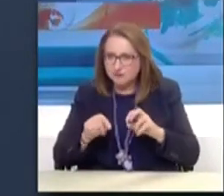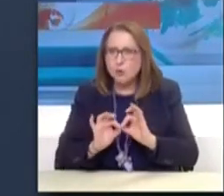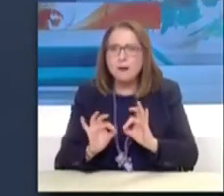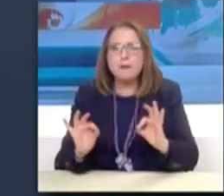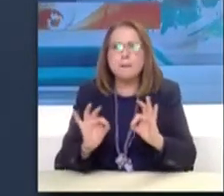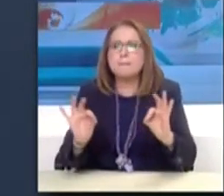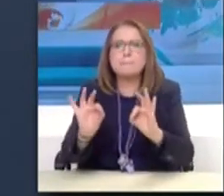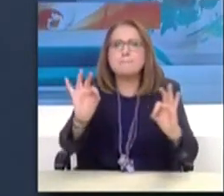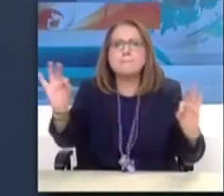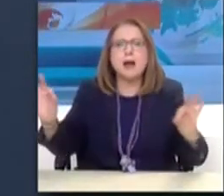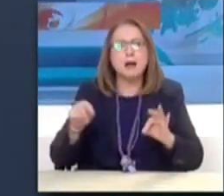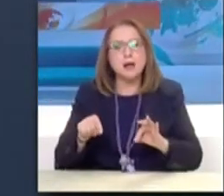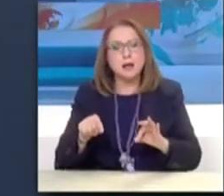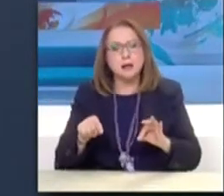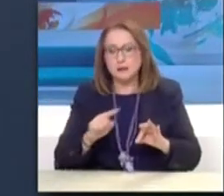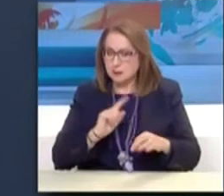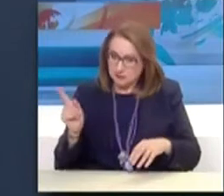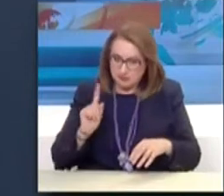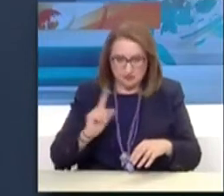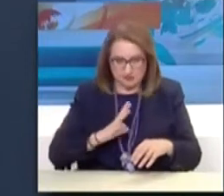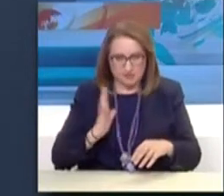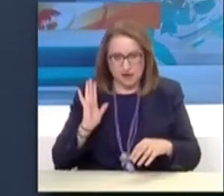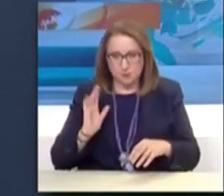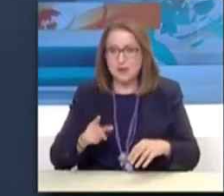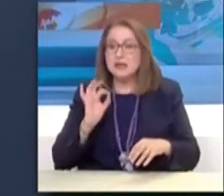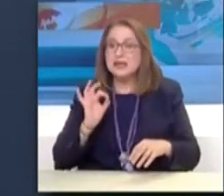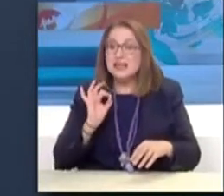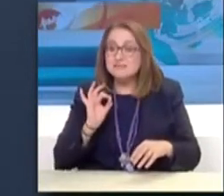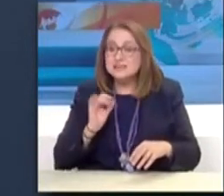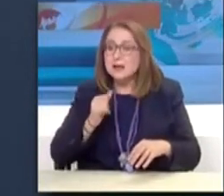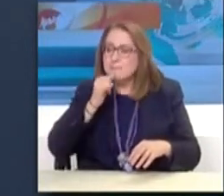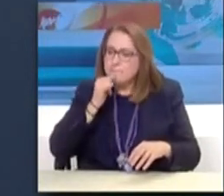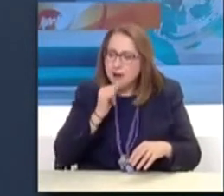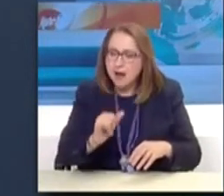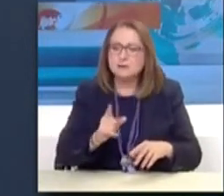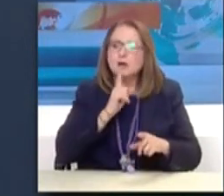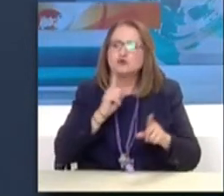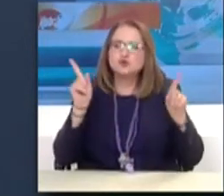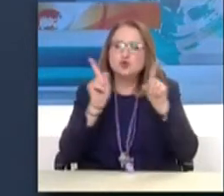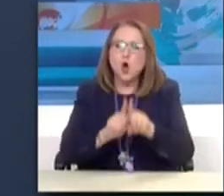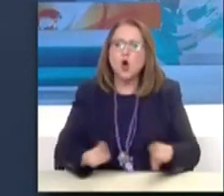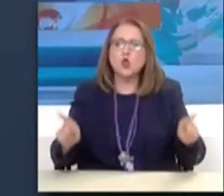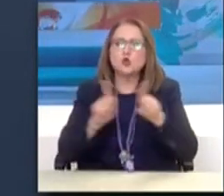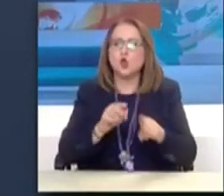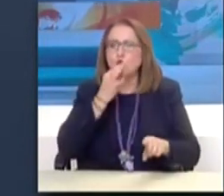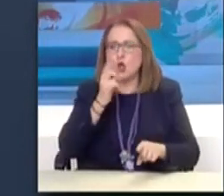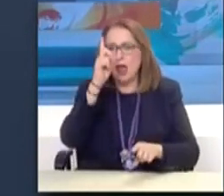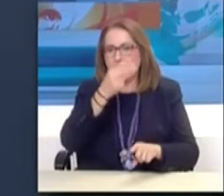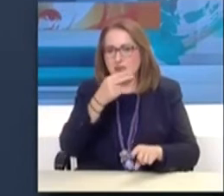του. Και φυσικά, το μήνυμα αυτοαπομόνωσης παραμένει το ίδιο, ανεξαρτήτως